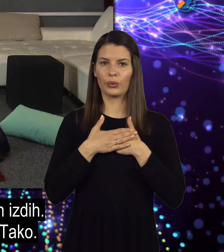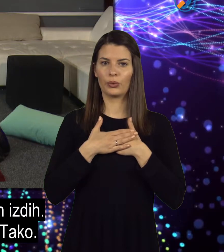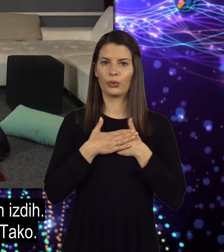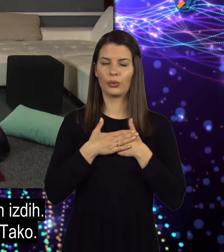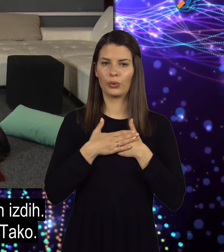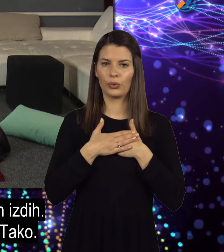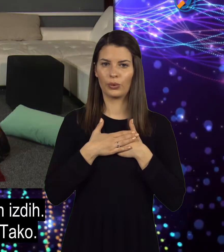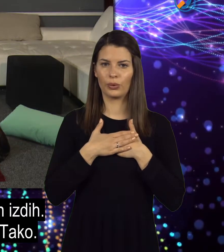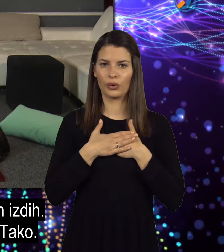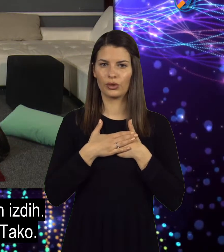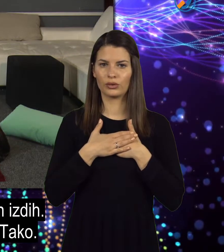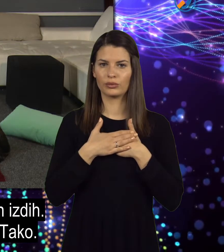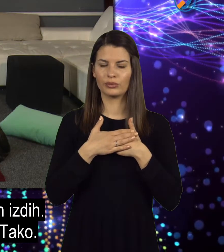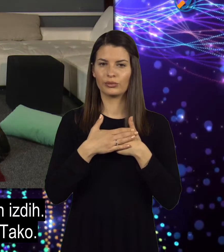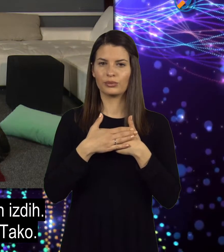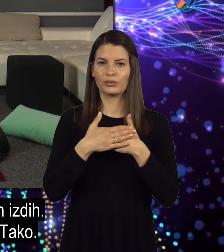Izdih.